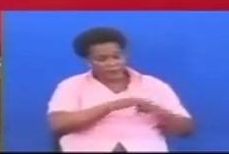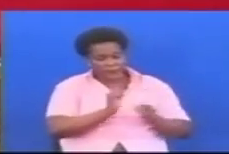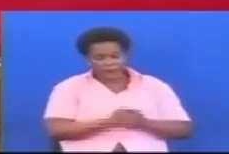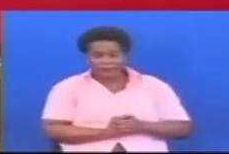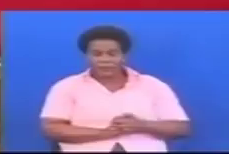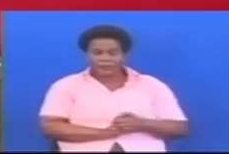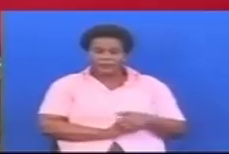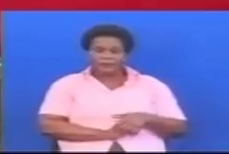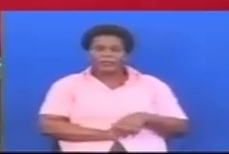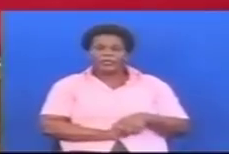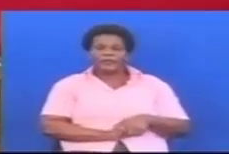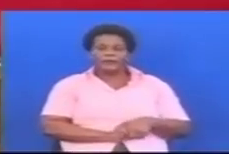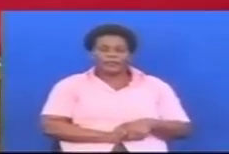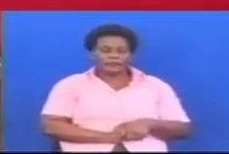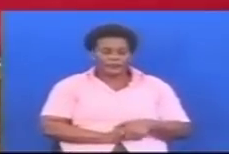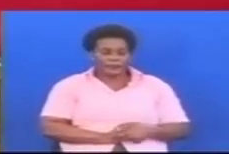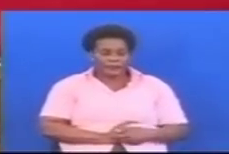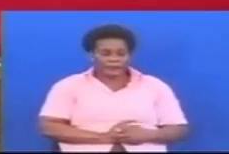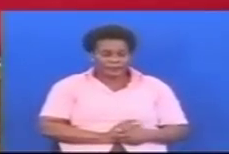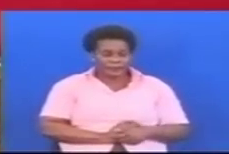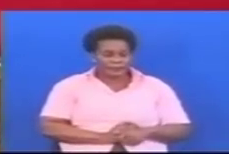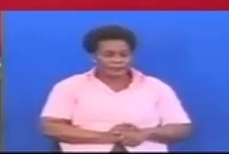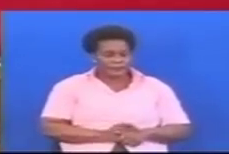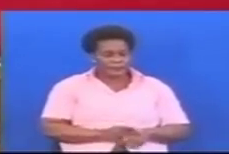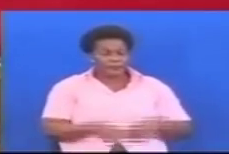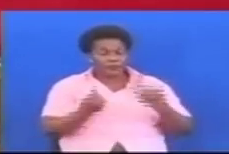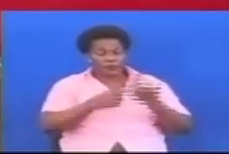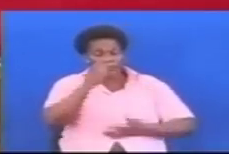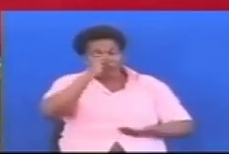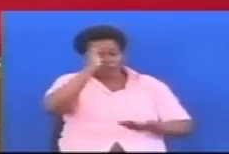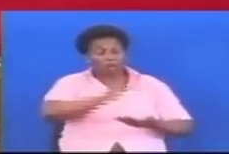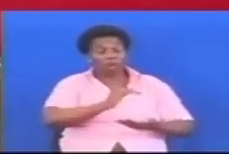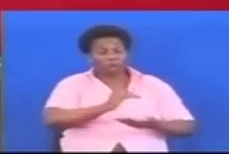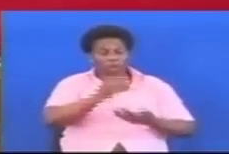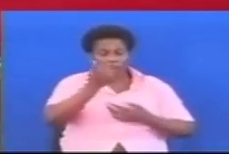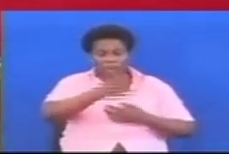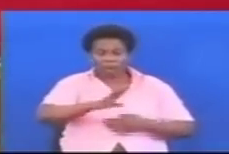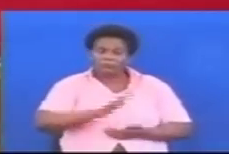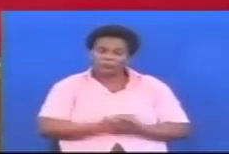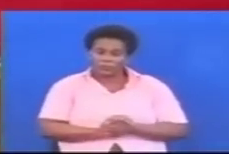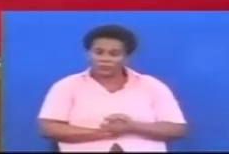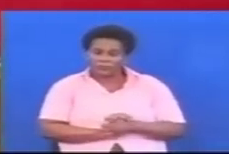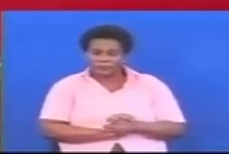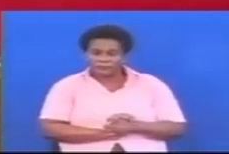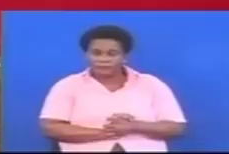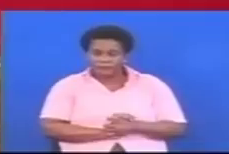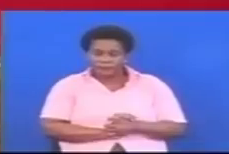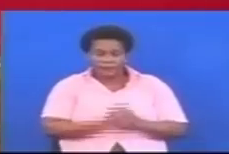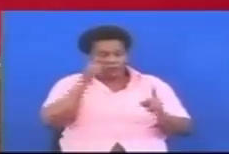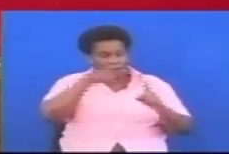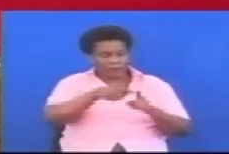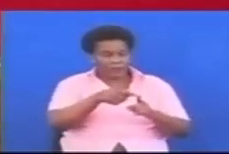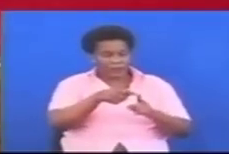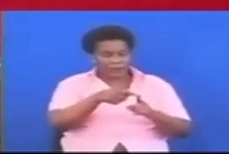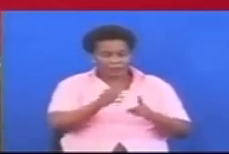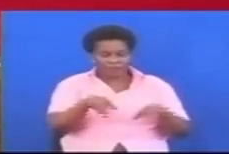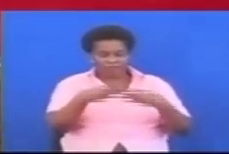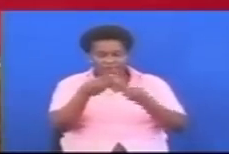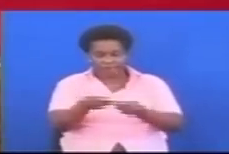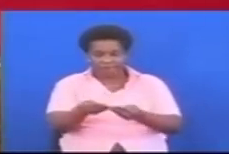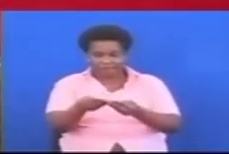ukubwa wa tatizo la upungufu wa maji na salama nchini na malengo yaliyowekwa